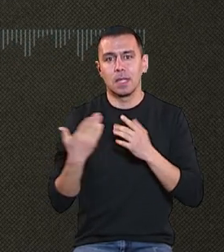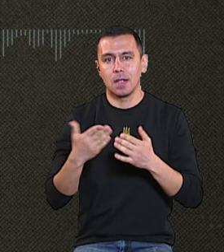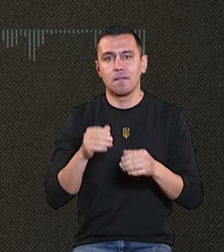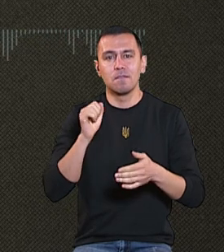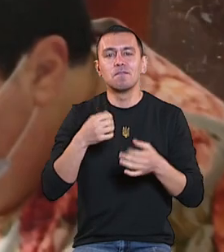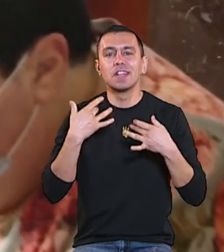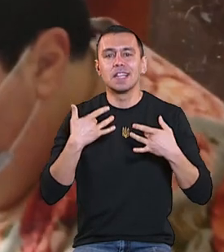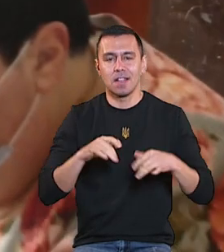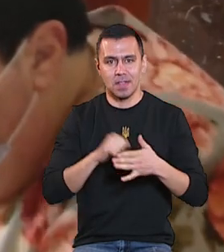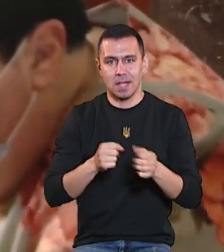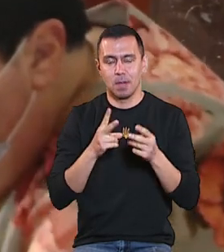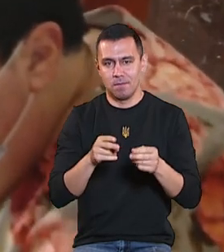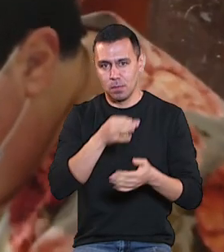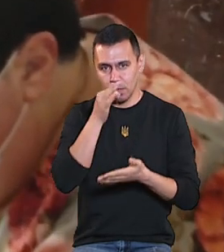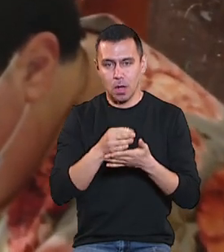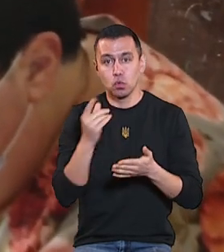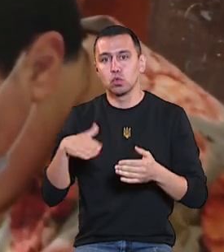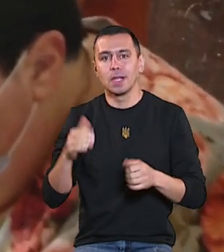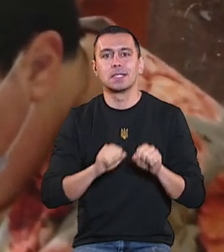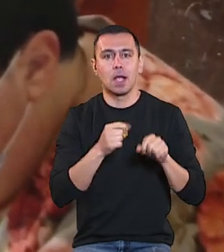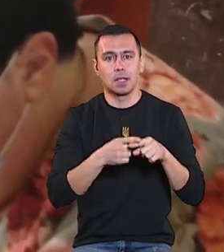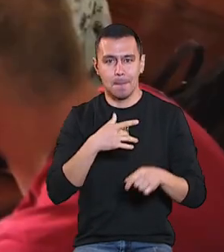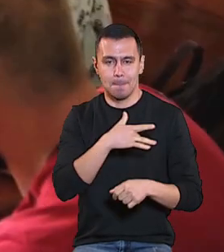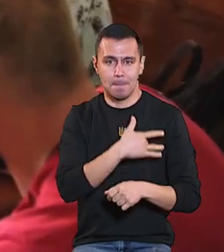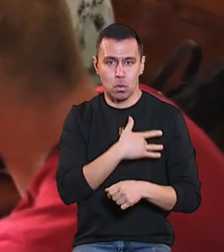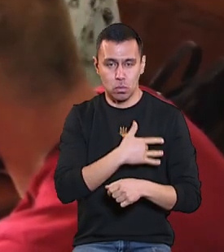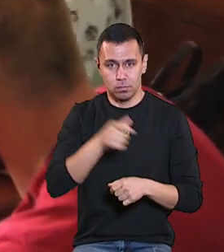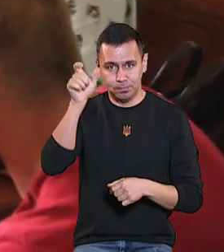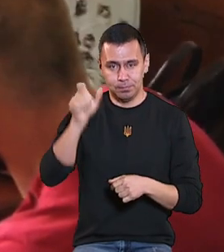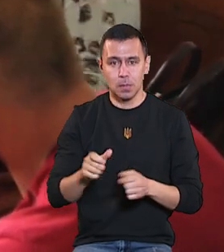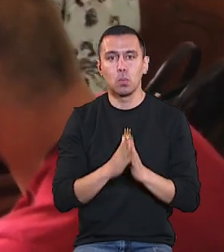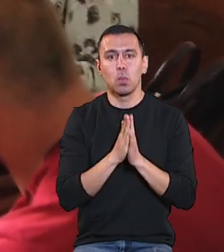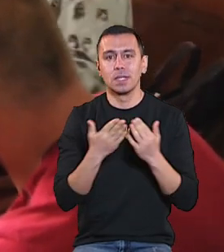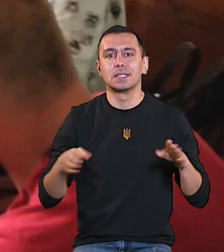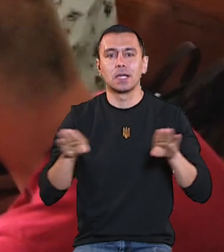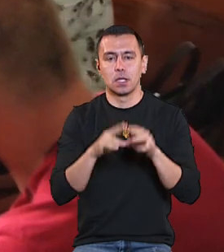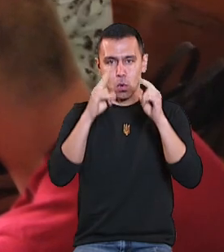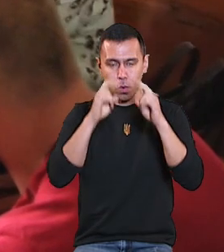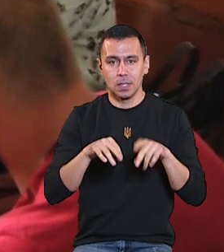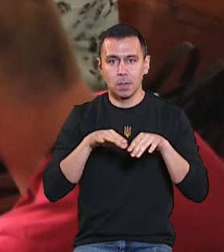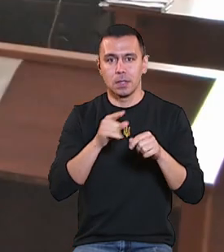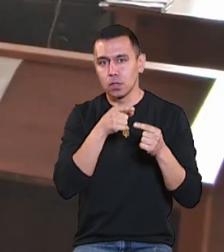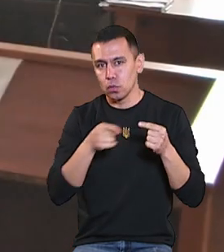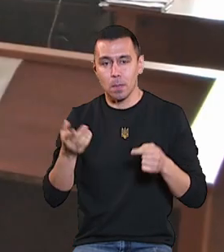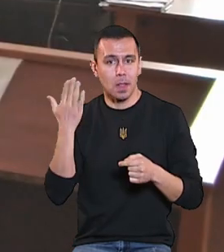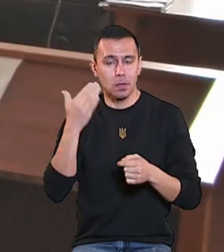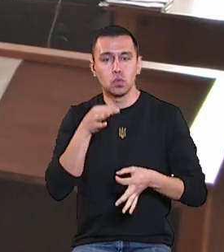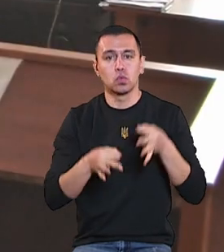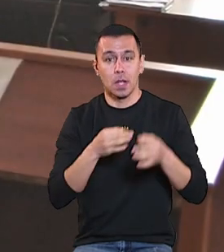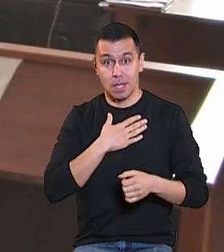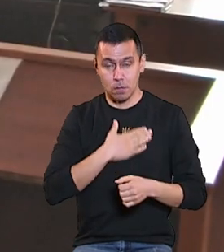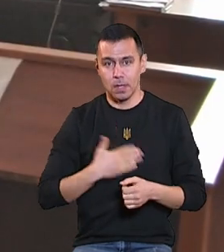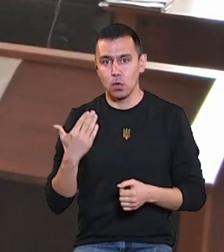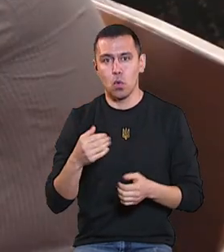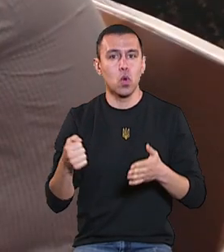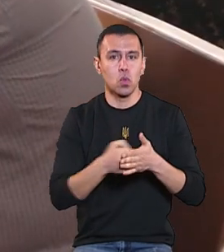кримінальної відповідальності. Якщо ж сторона захисту, а це підозрюваний Віктор Крайтор, попросить закрити розгляд справи за строком давності та суддя задовольнить